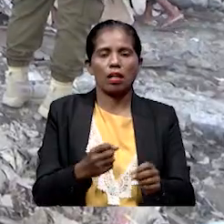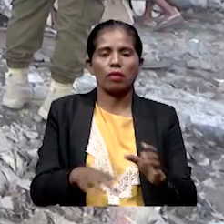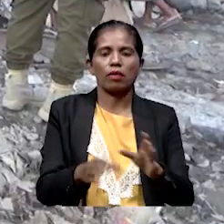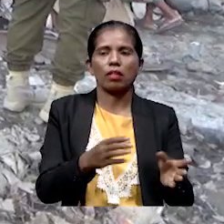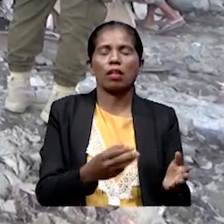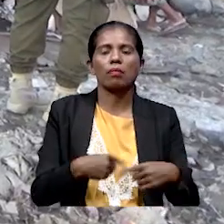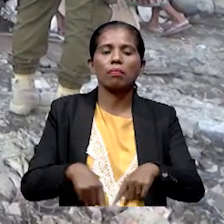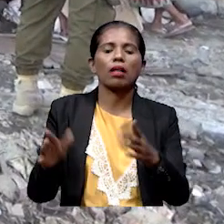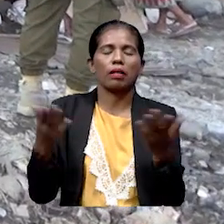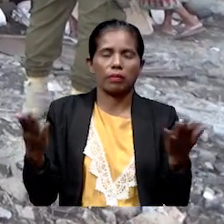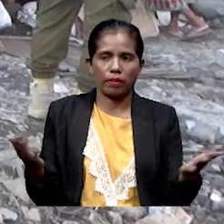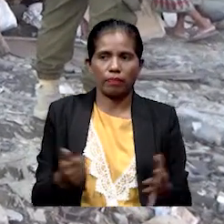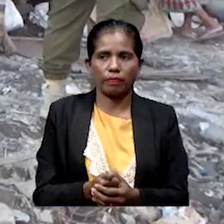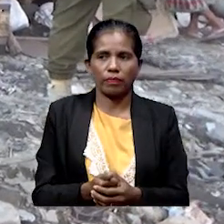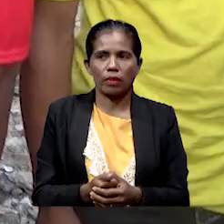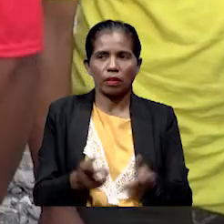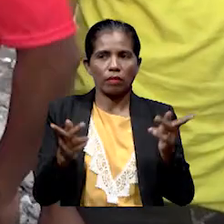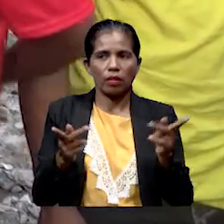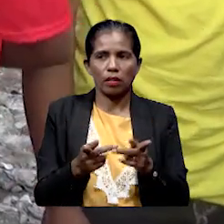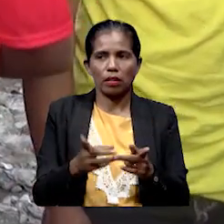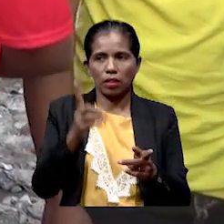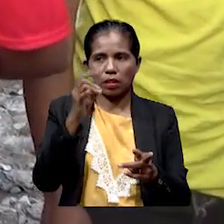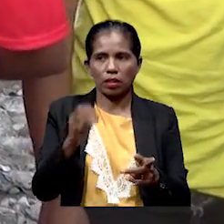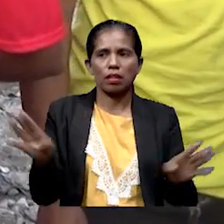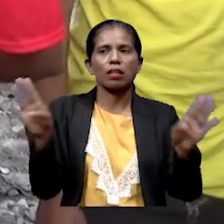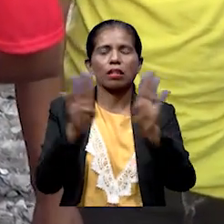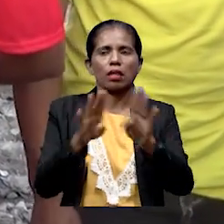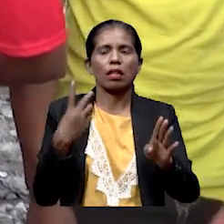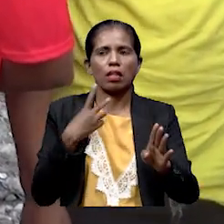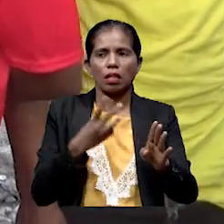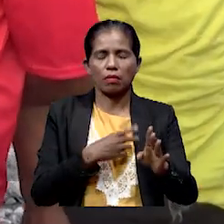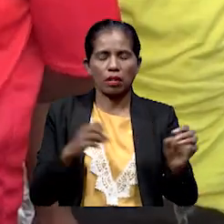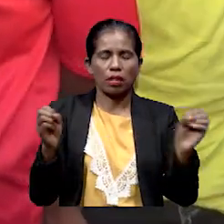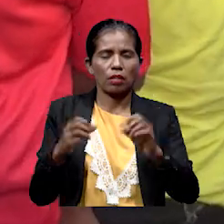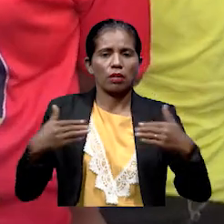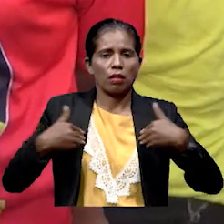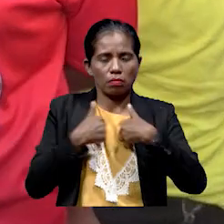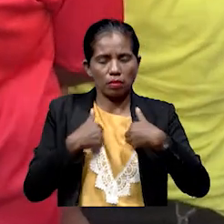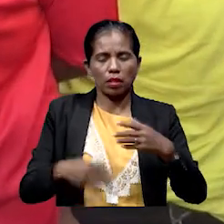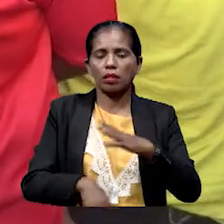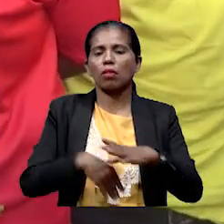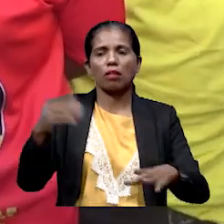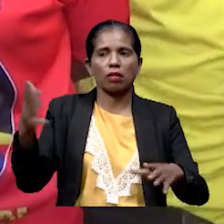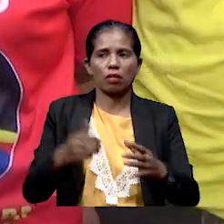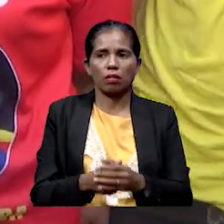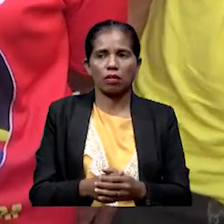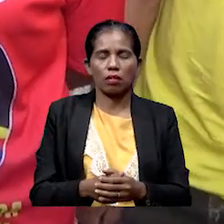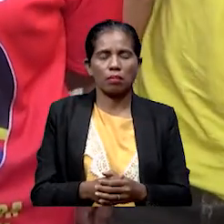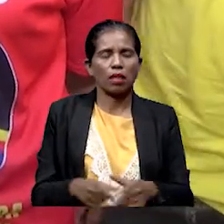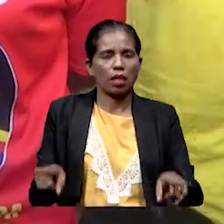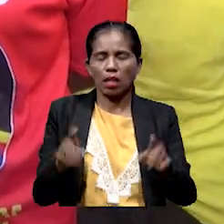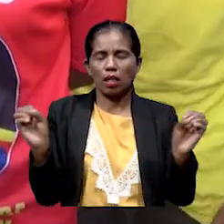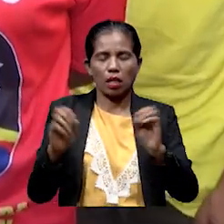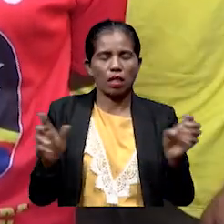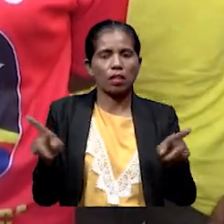aku bani be fatin dik na mos laya sira dia mendar pel di takas sai betam ni las animal sira bet luan de time ami kuda karang be luan